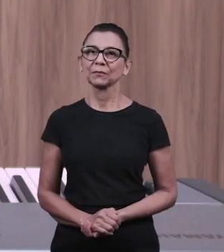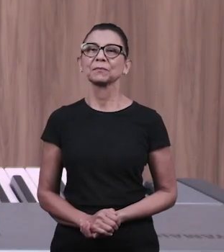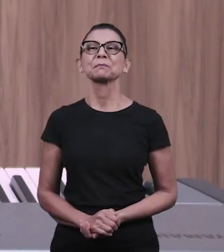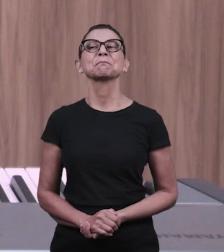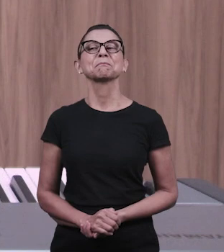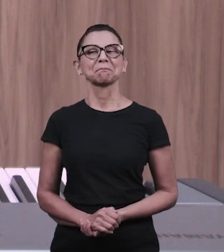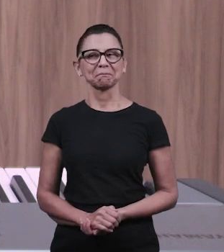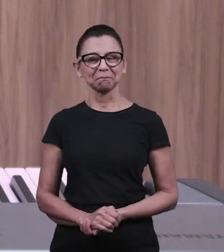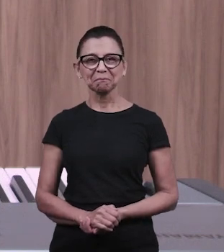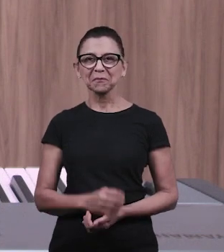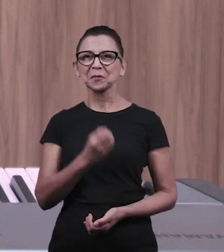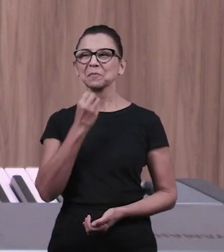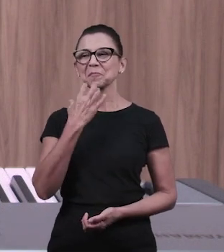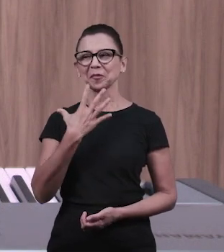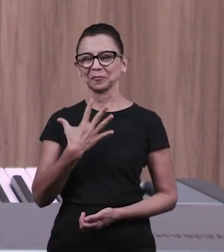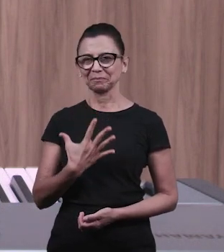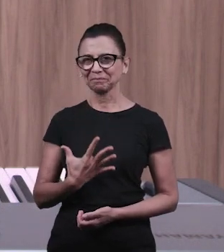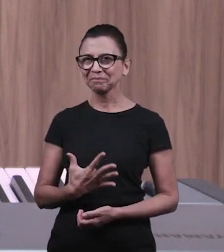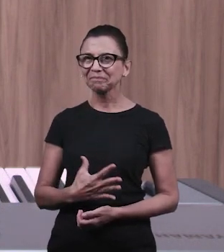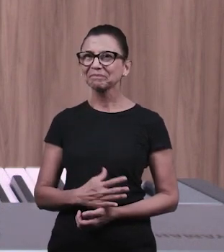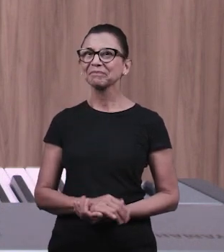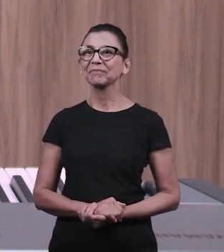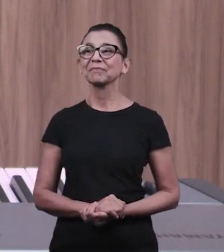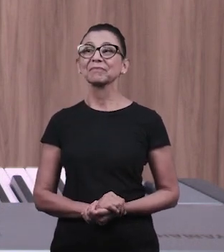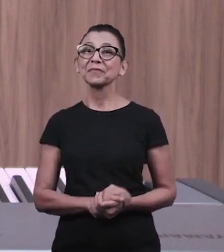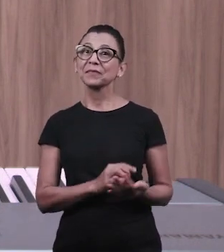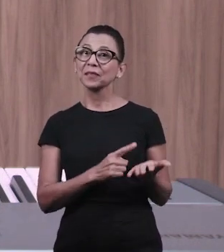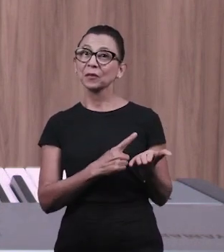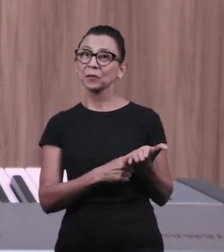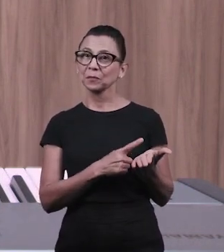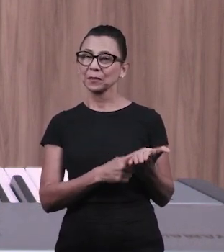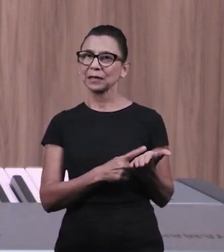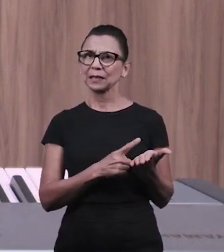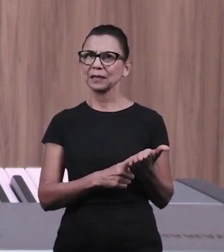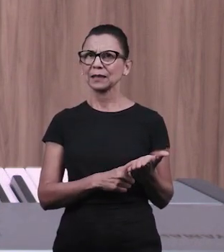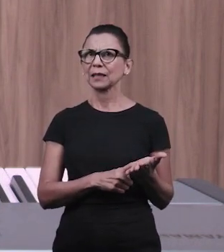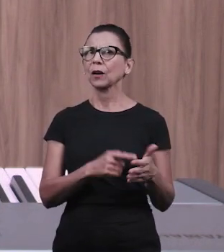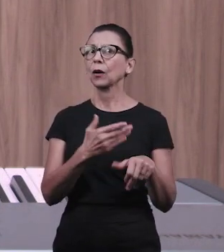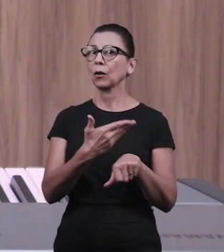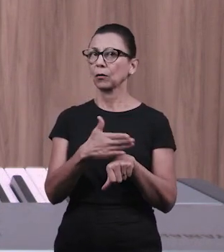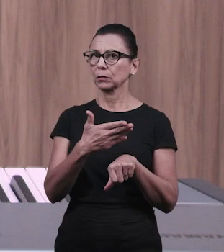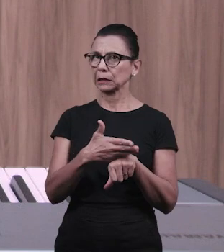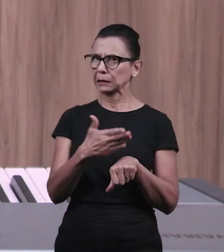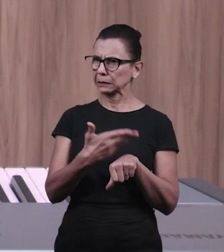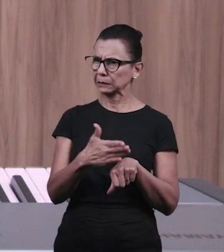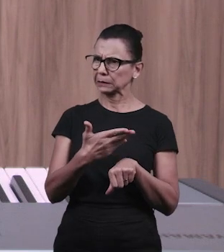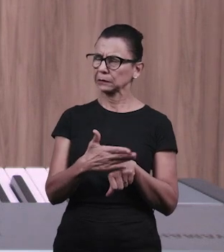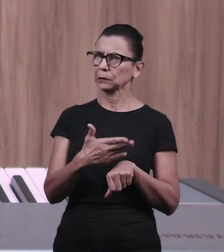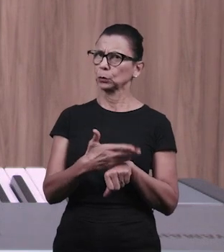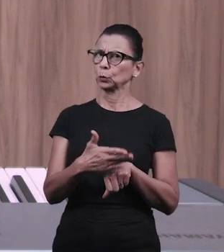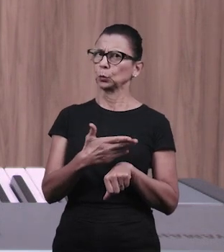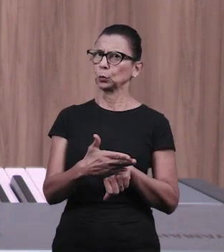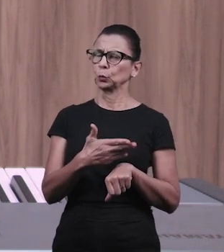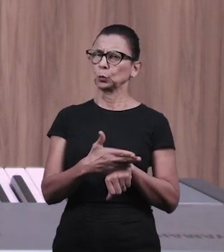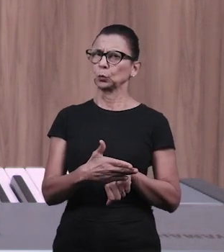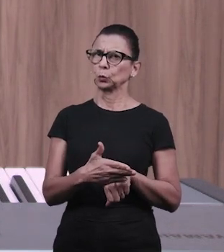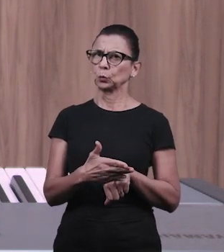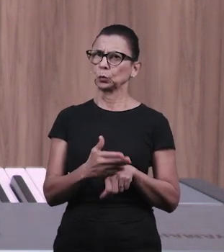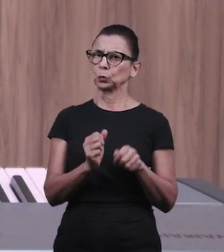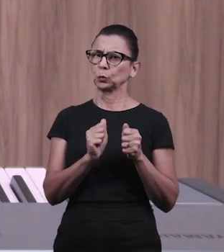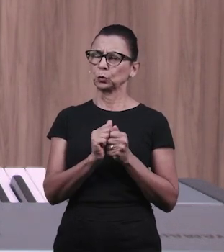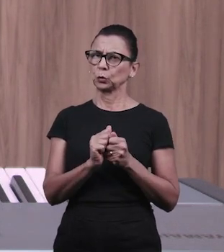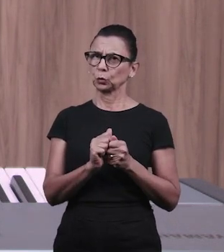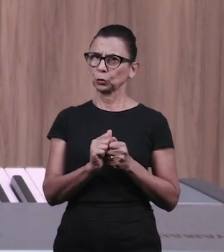Видели? Хорошо, давайте договоримся, что вы будете заниматься дома, чтобы мы